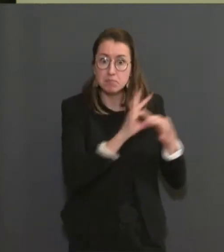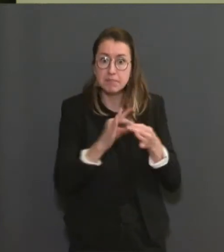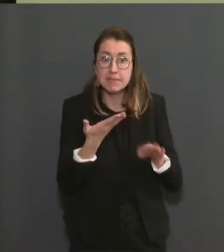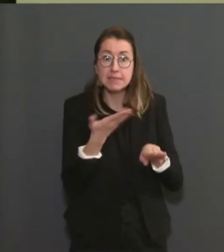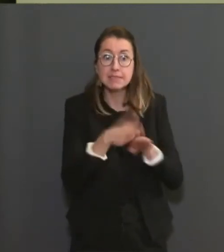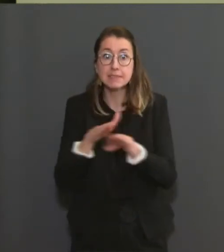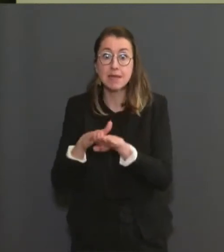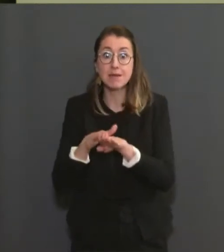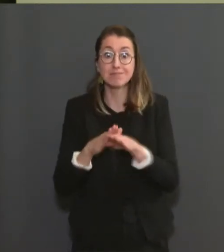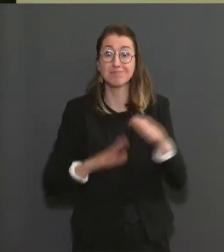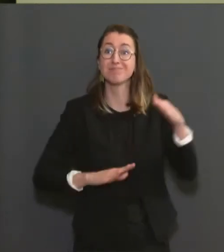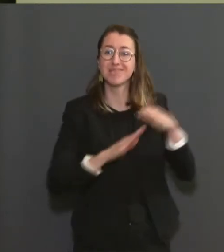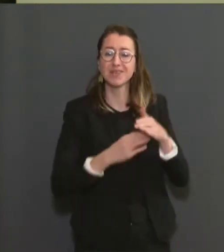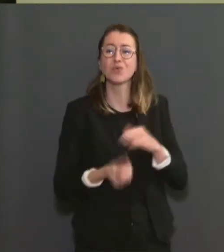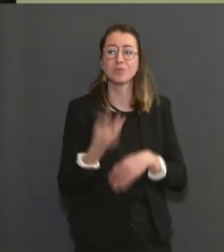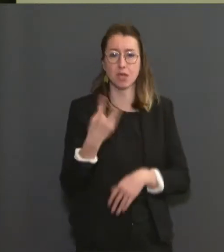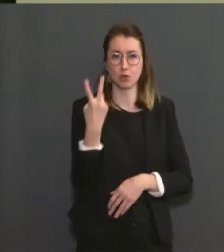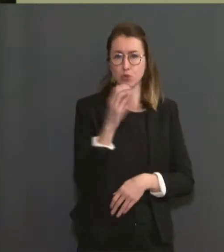décès ce jour-là.